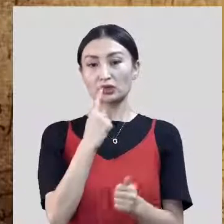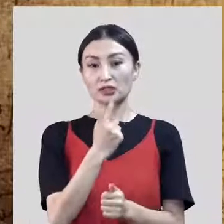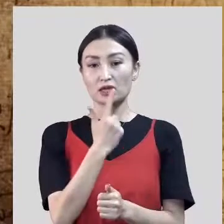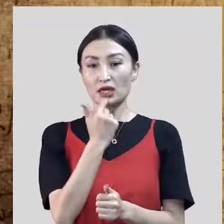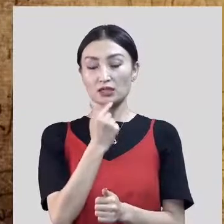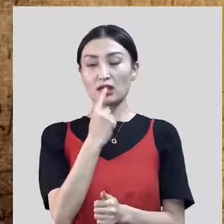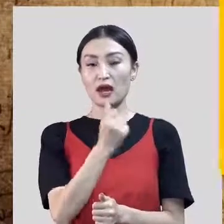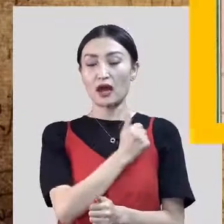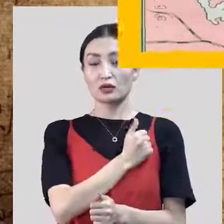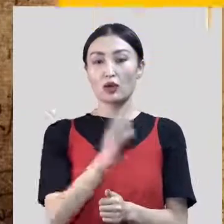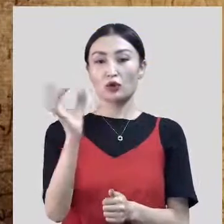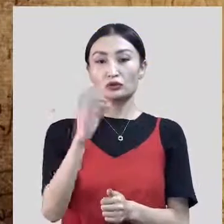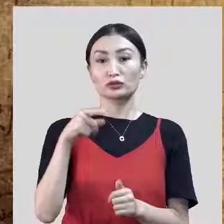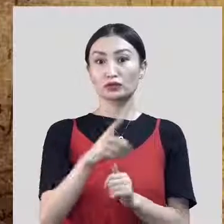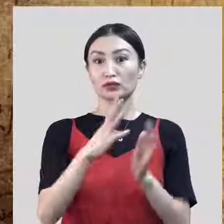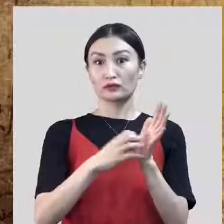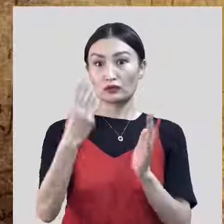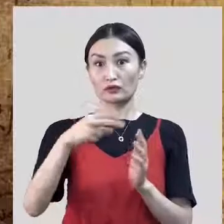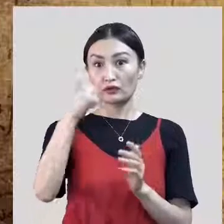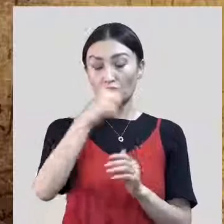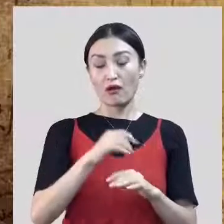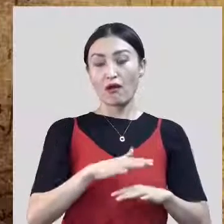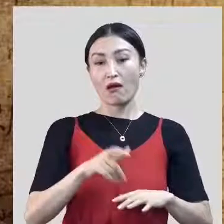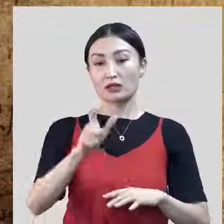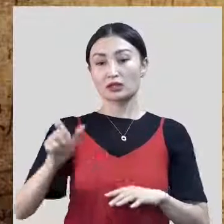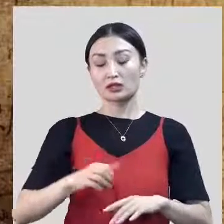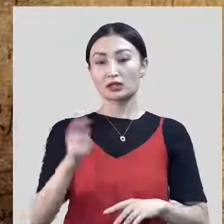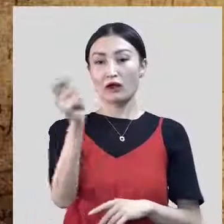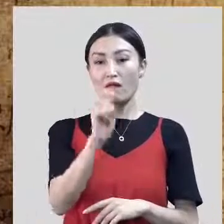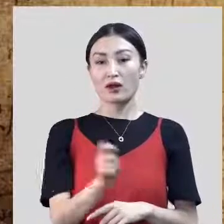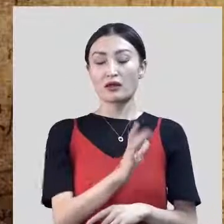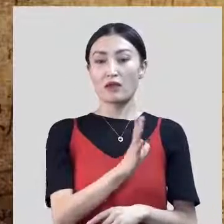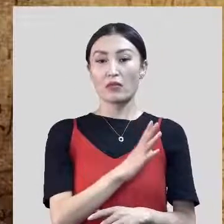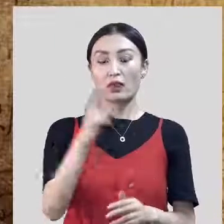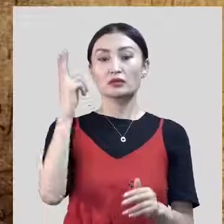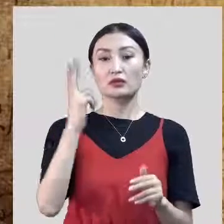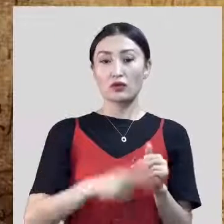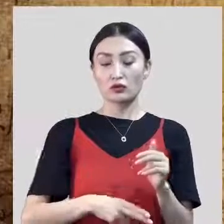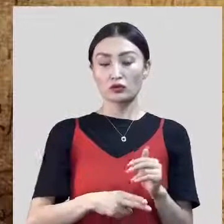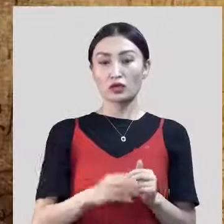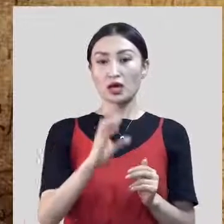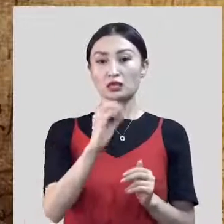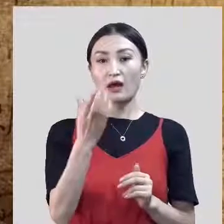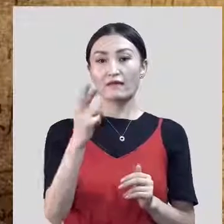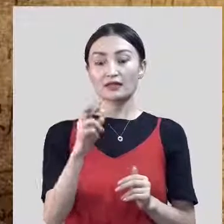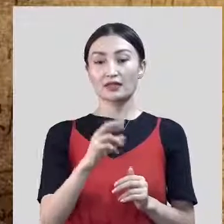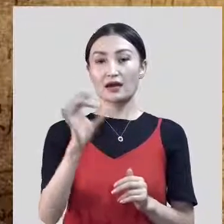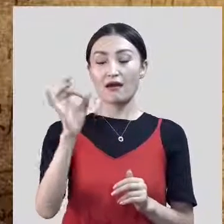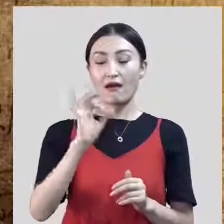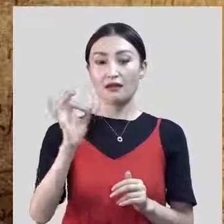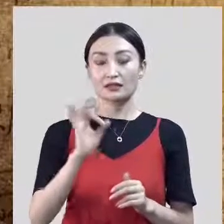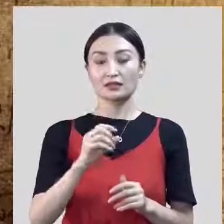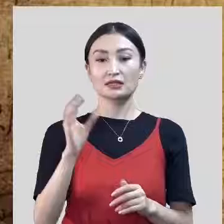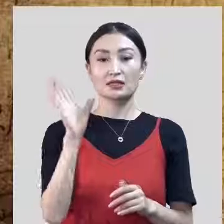осенью 1920 года гражданская война фактически была закончена советская россия